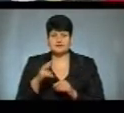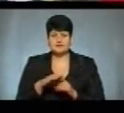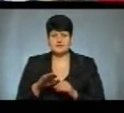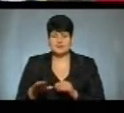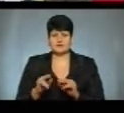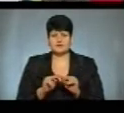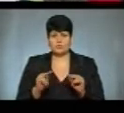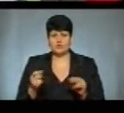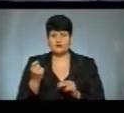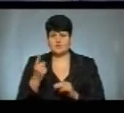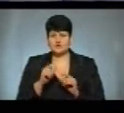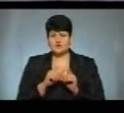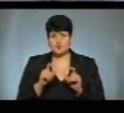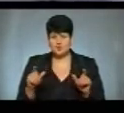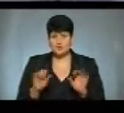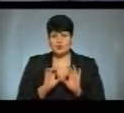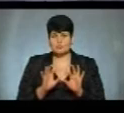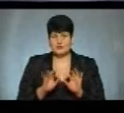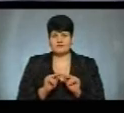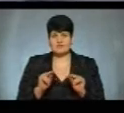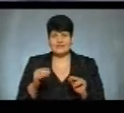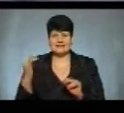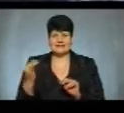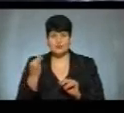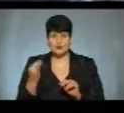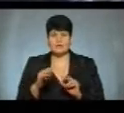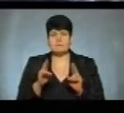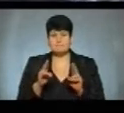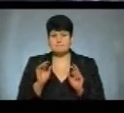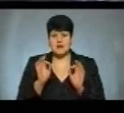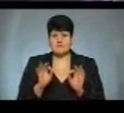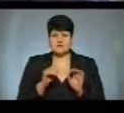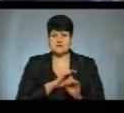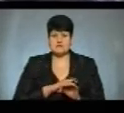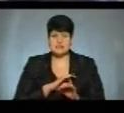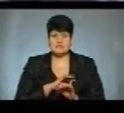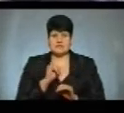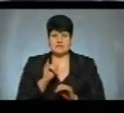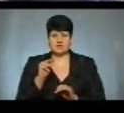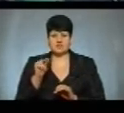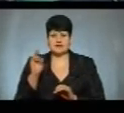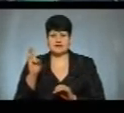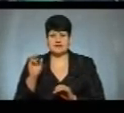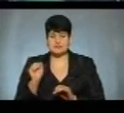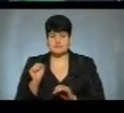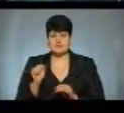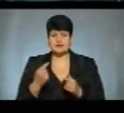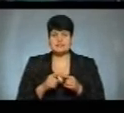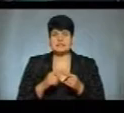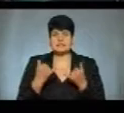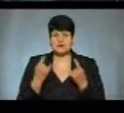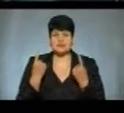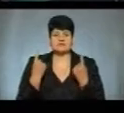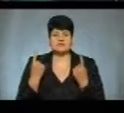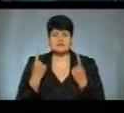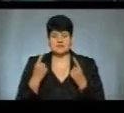педагогів 11-ї школи, розповідає учитель історії і правознавства цього навчального закладу Інна Чернецька. Це зараз одне з найбільших свят